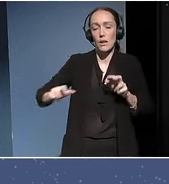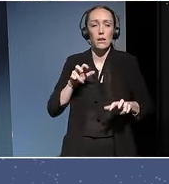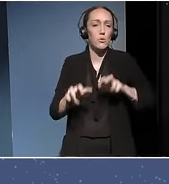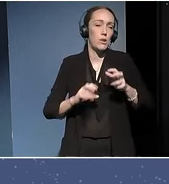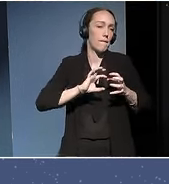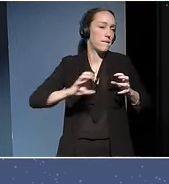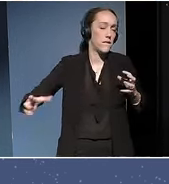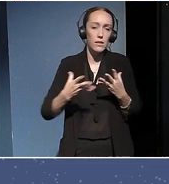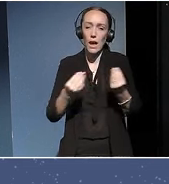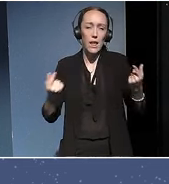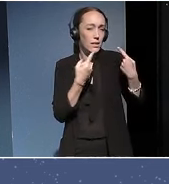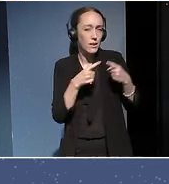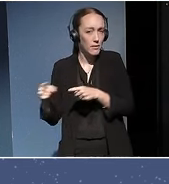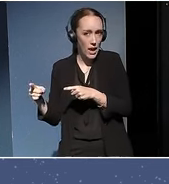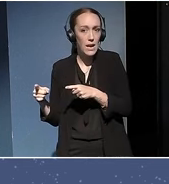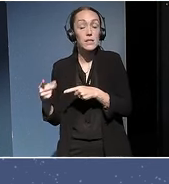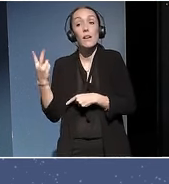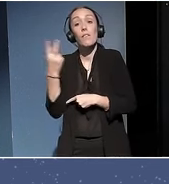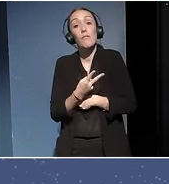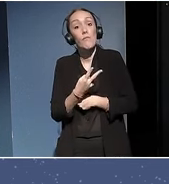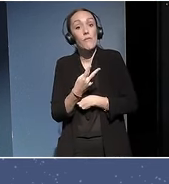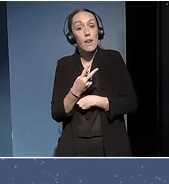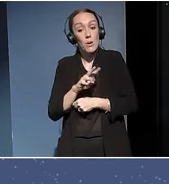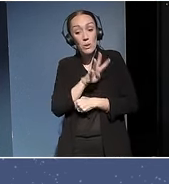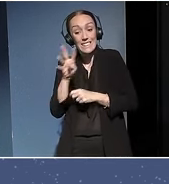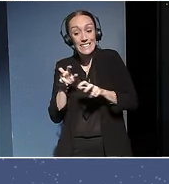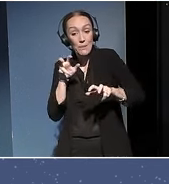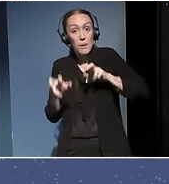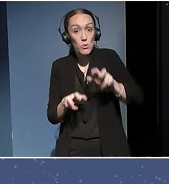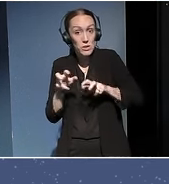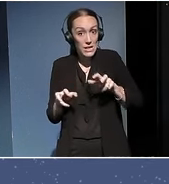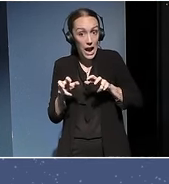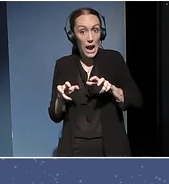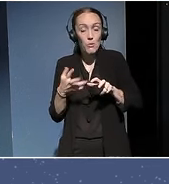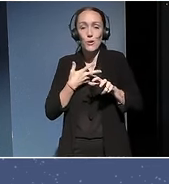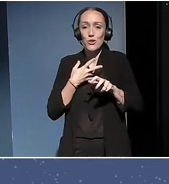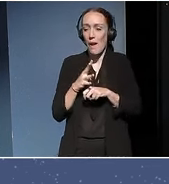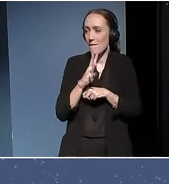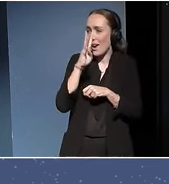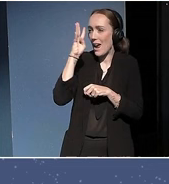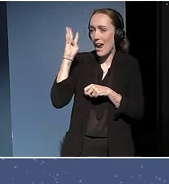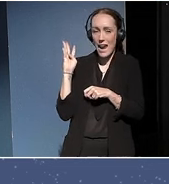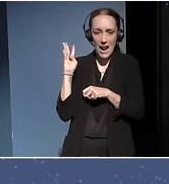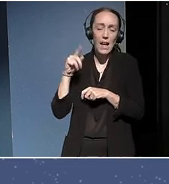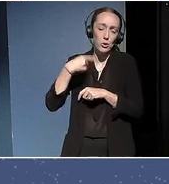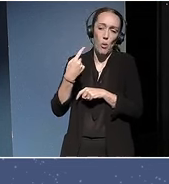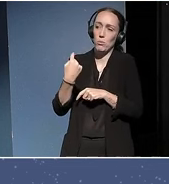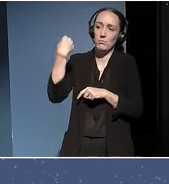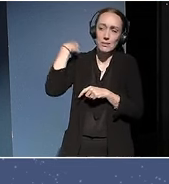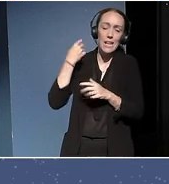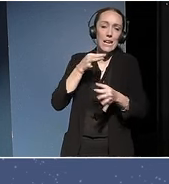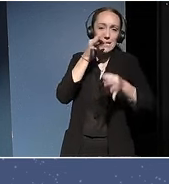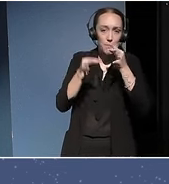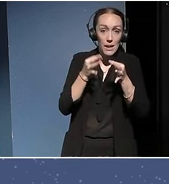uno dei tanti dinosauri dotati di vela sulla schiena poi vedremo Lui ha delle